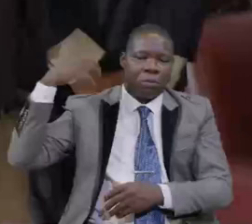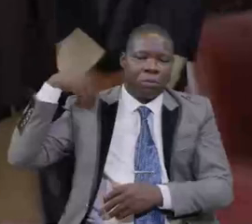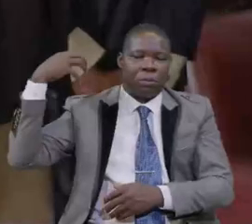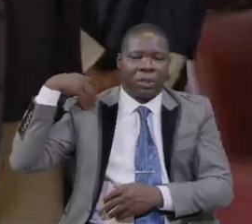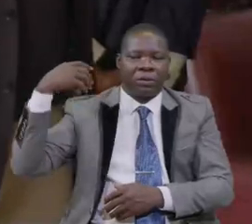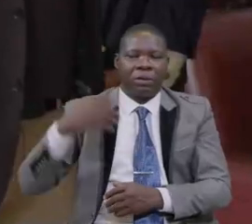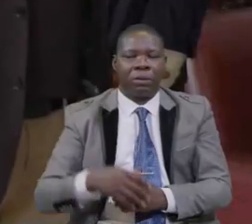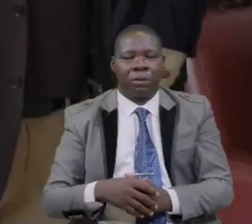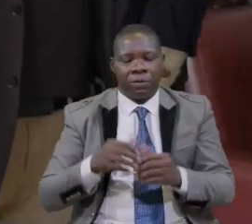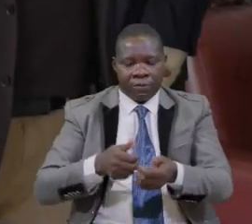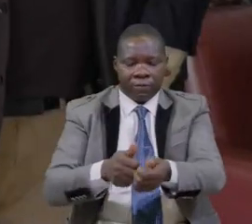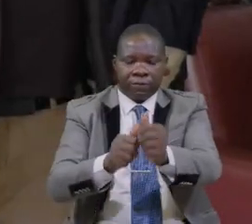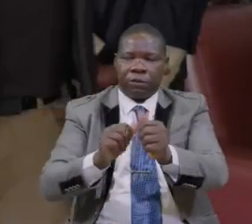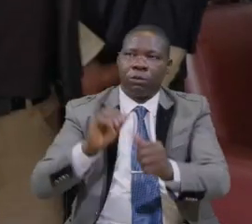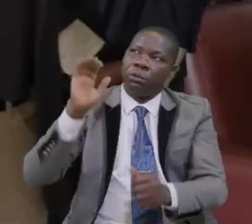suis-le,